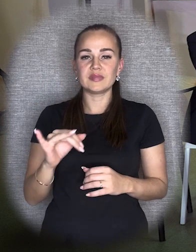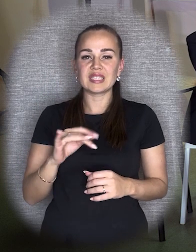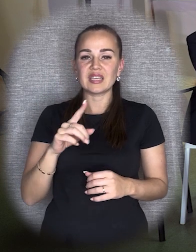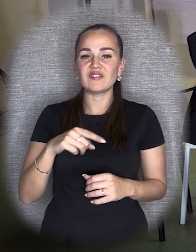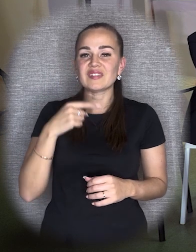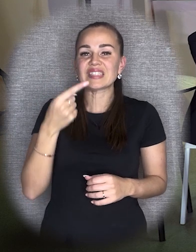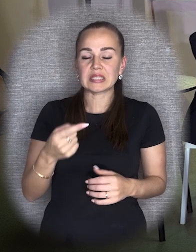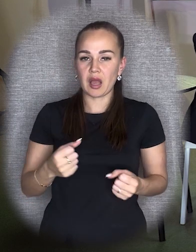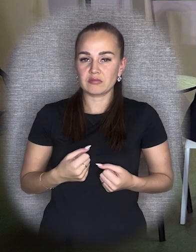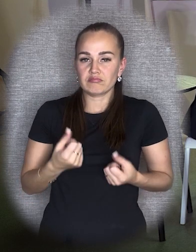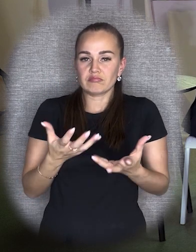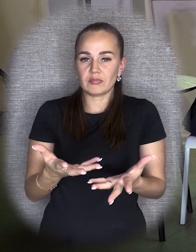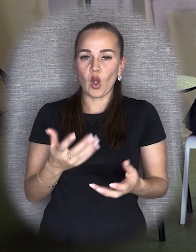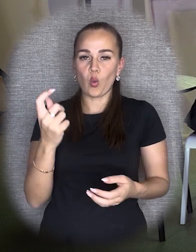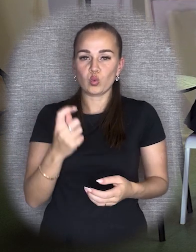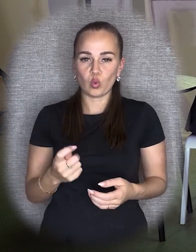высказывания художников?